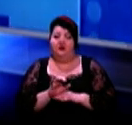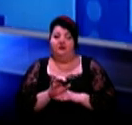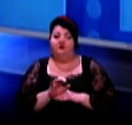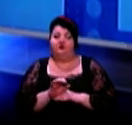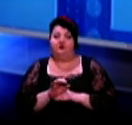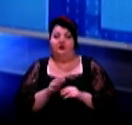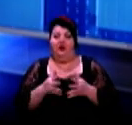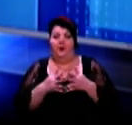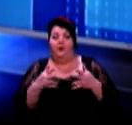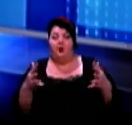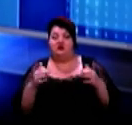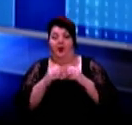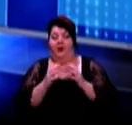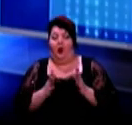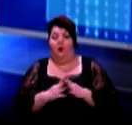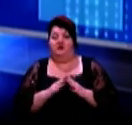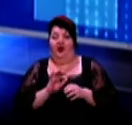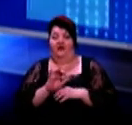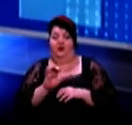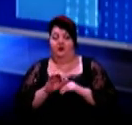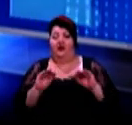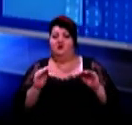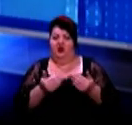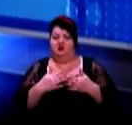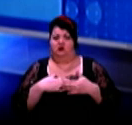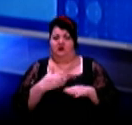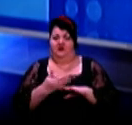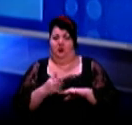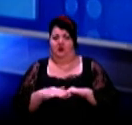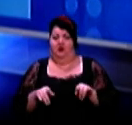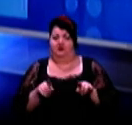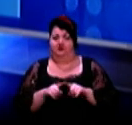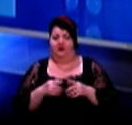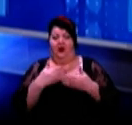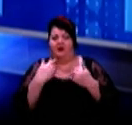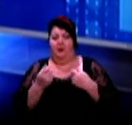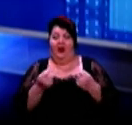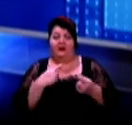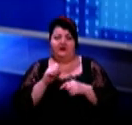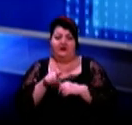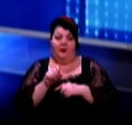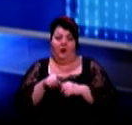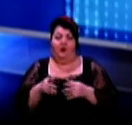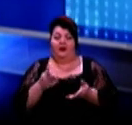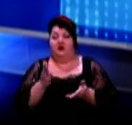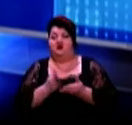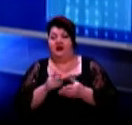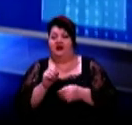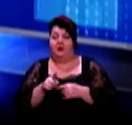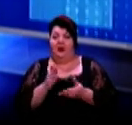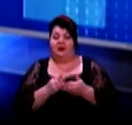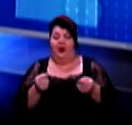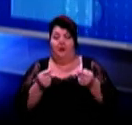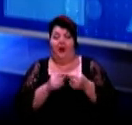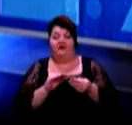масштаби виробництва, обсяги виробництва зменшились навіть у нас в Полтаві. Нема замовлень, немає. Якщо є замовлення, то є певні проблеми